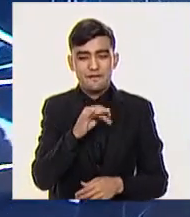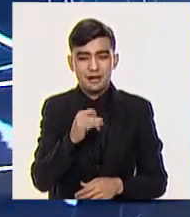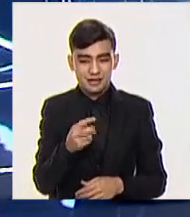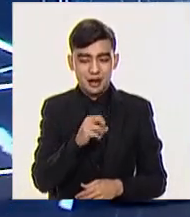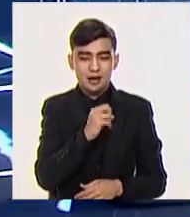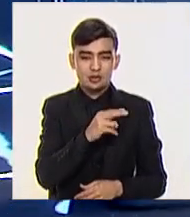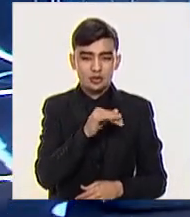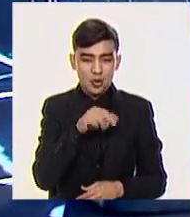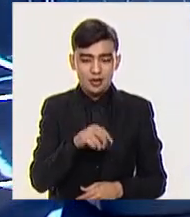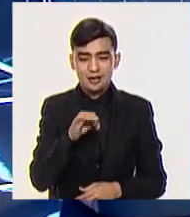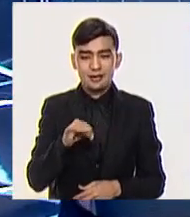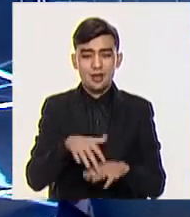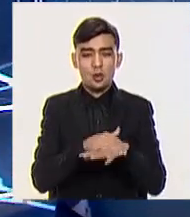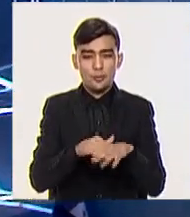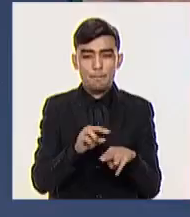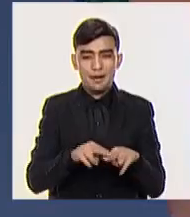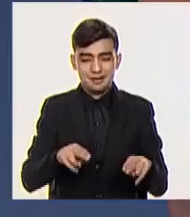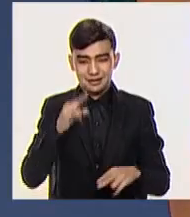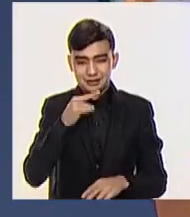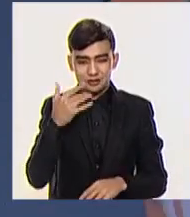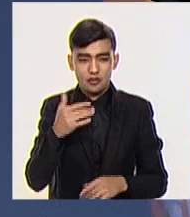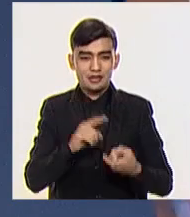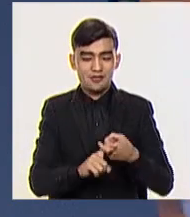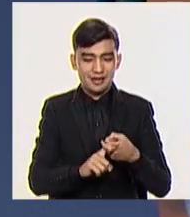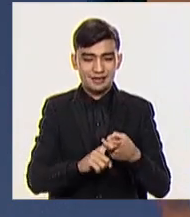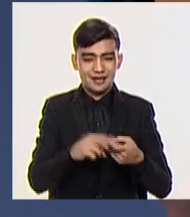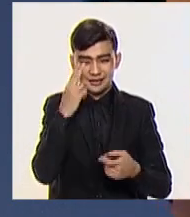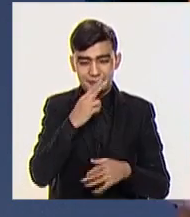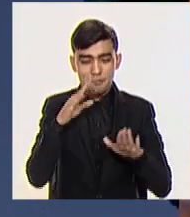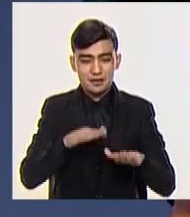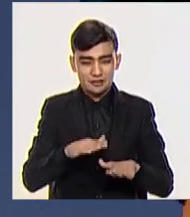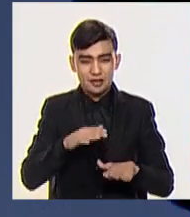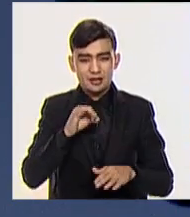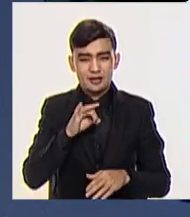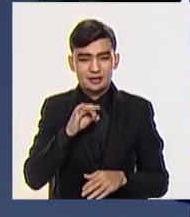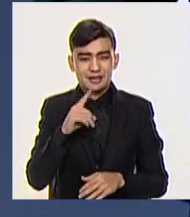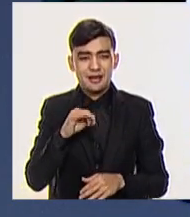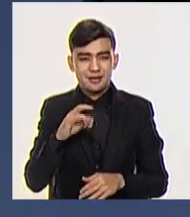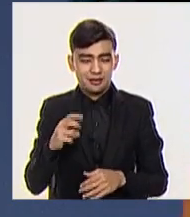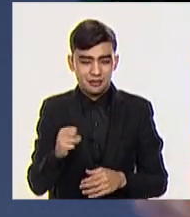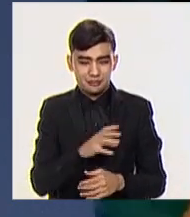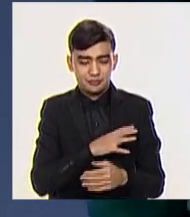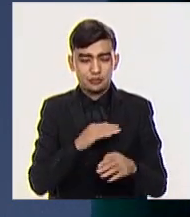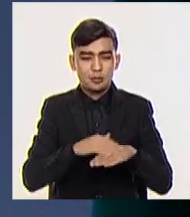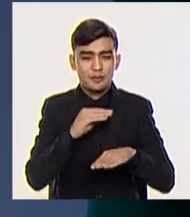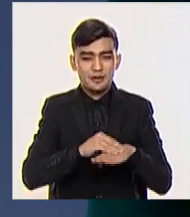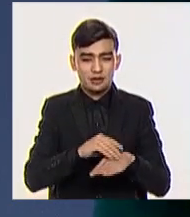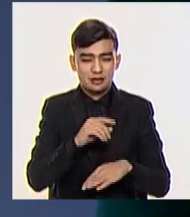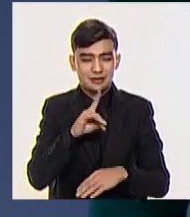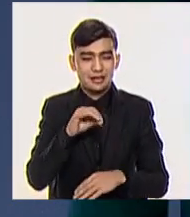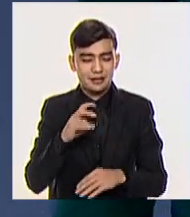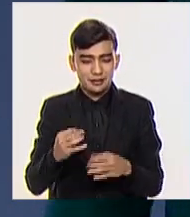и Народной партии Казахстана. На связи из Нур-Султана наш корреспондент Зарина Беремкул. Добрый вечер, Зарина.